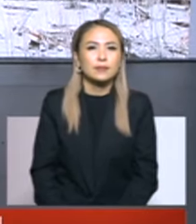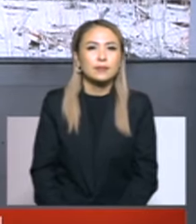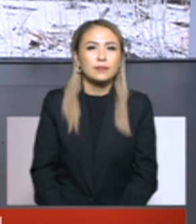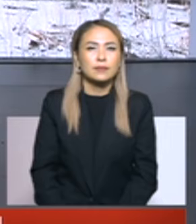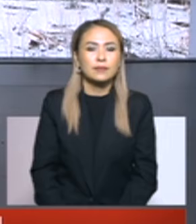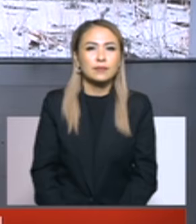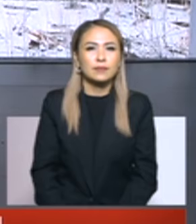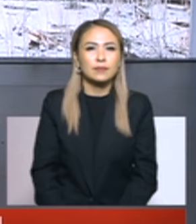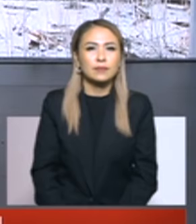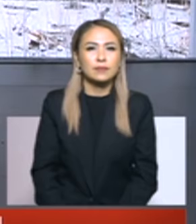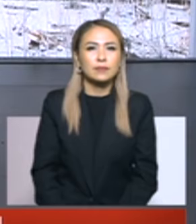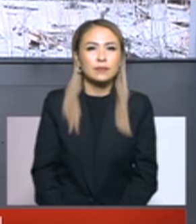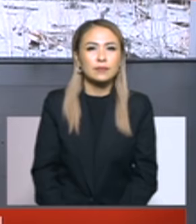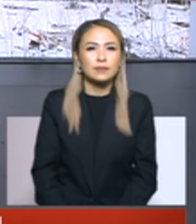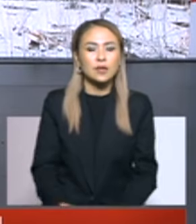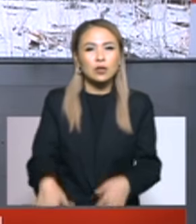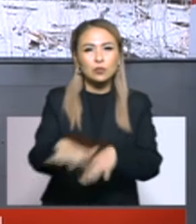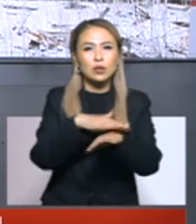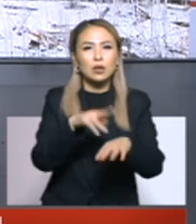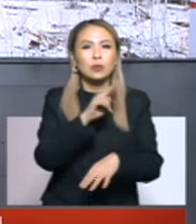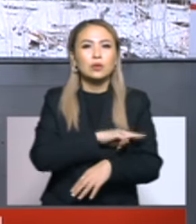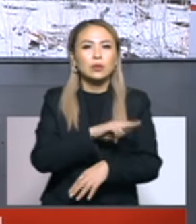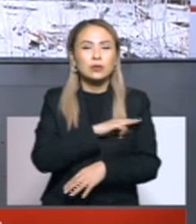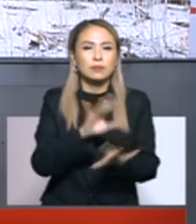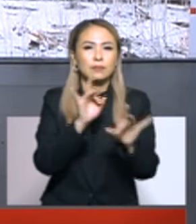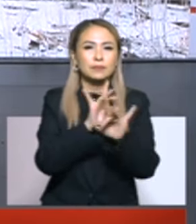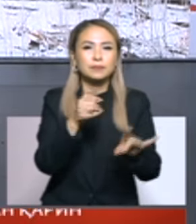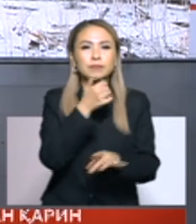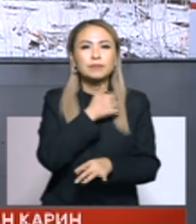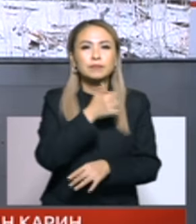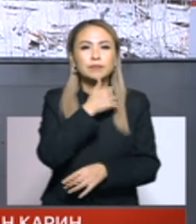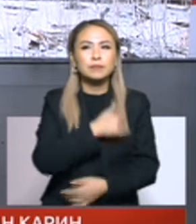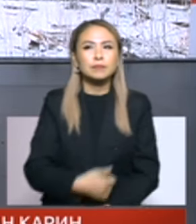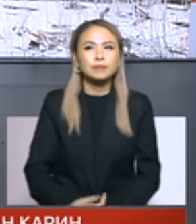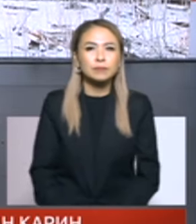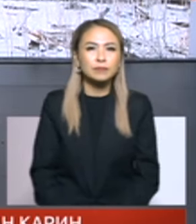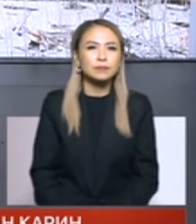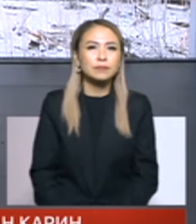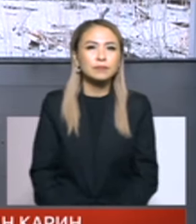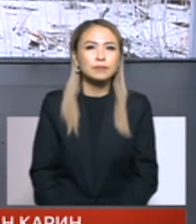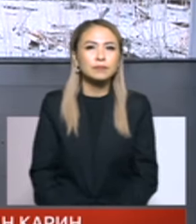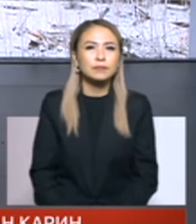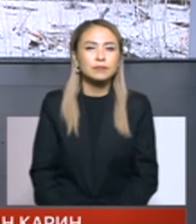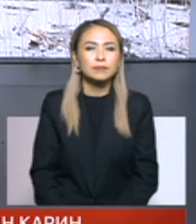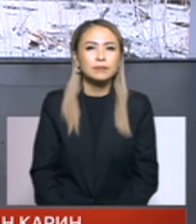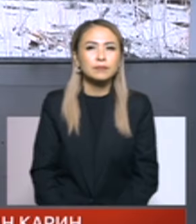Я, Нұрсұлтан, түсінікті. Ал жайық жағасындағы жұмыстарға тоқталсаңыз.